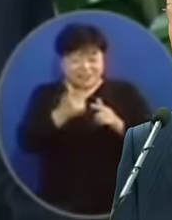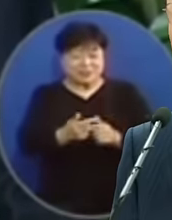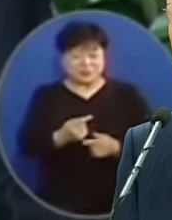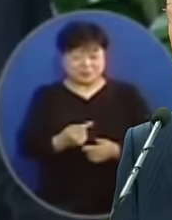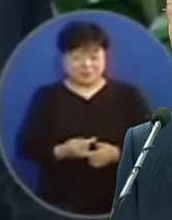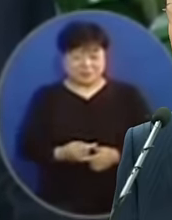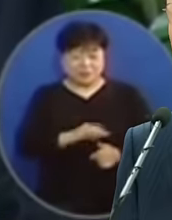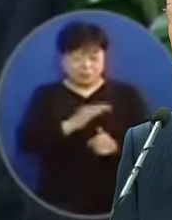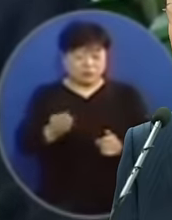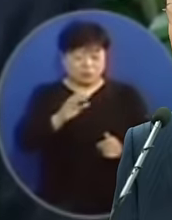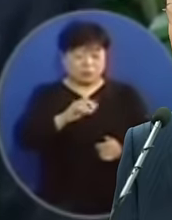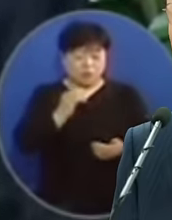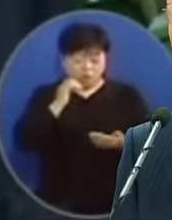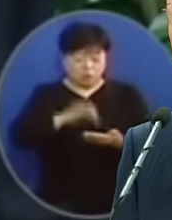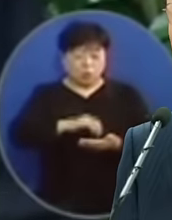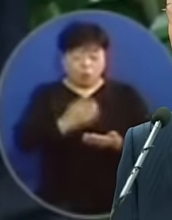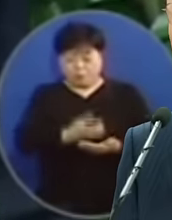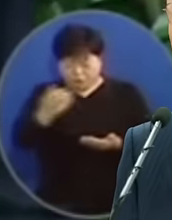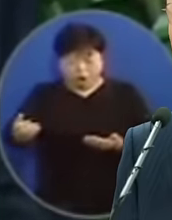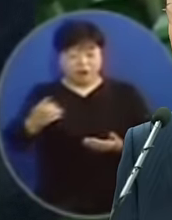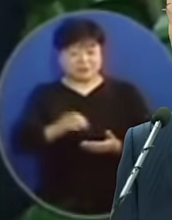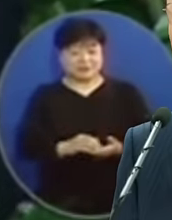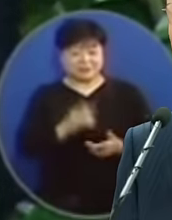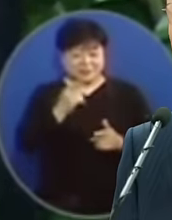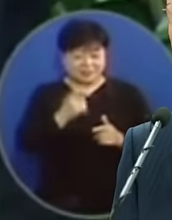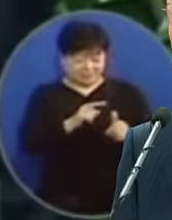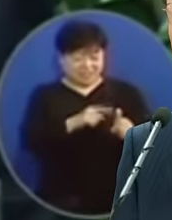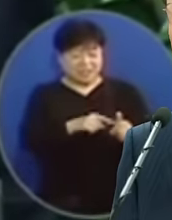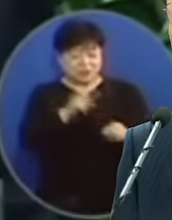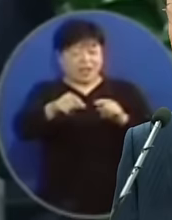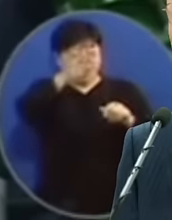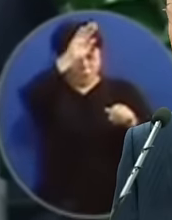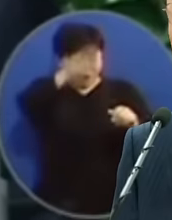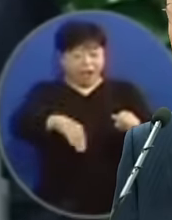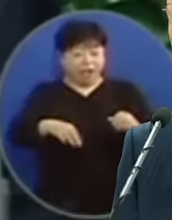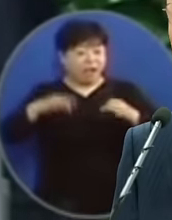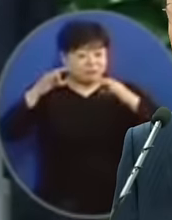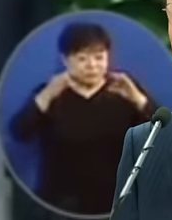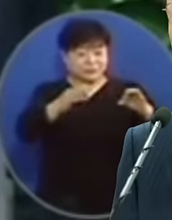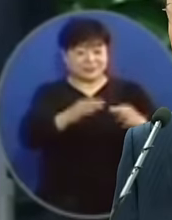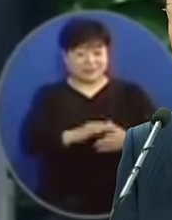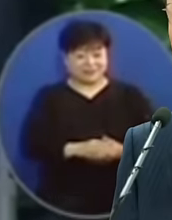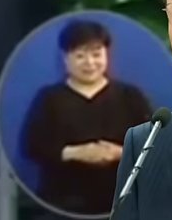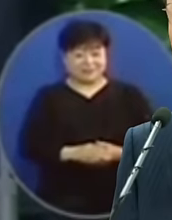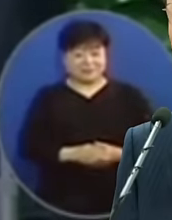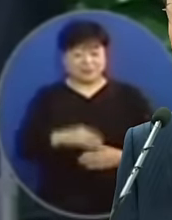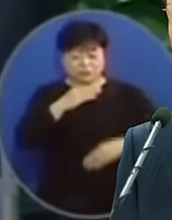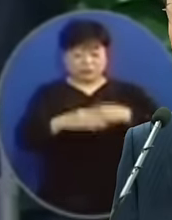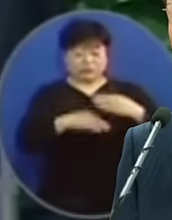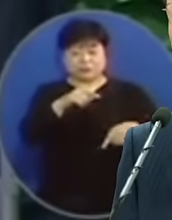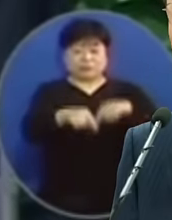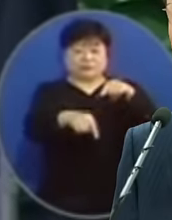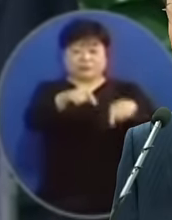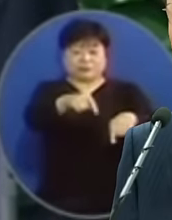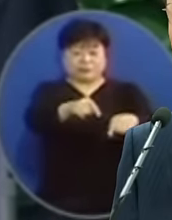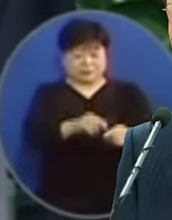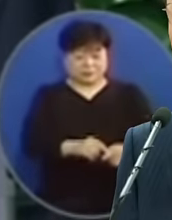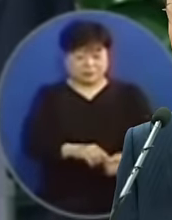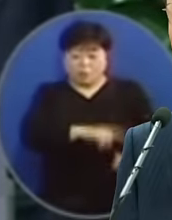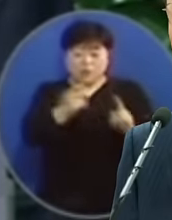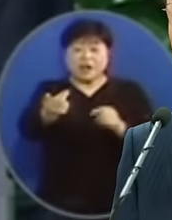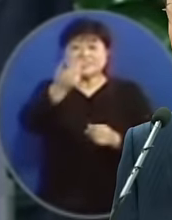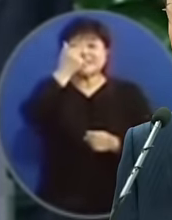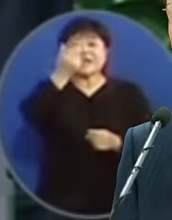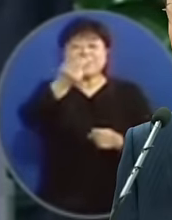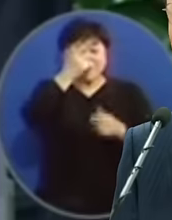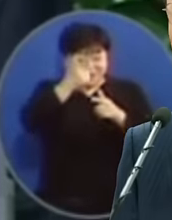와서 무덤 도로 옮겨놓아라. 그러는데 나사로야 나오라. 아 수의를 입은 채 나오니까 부활이요